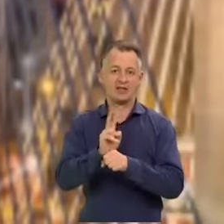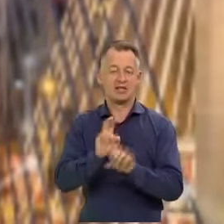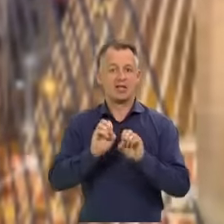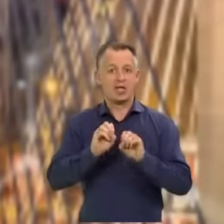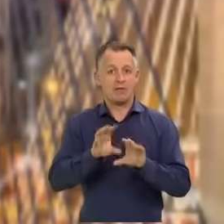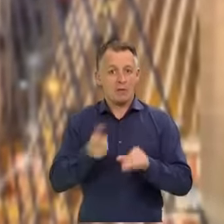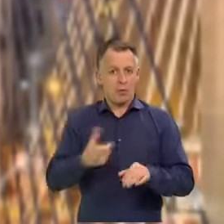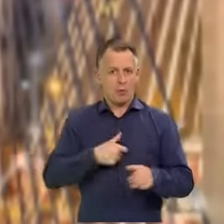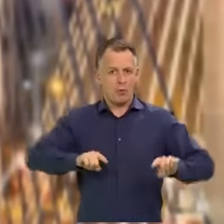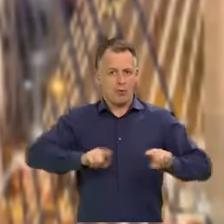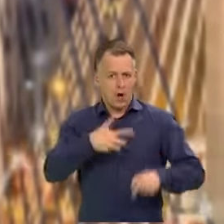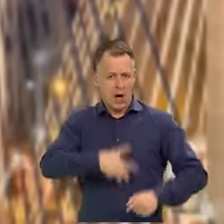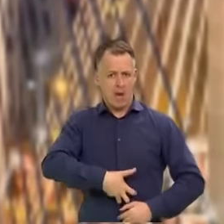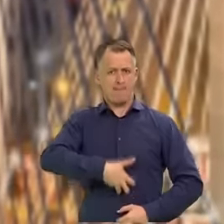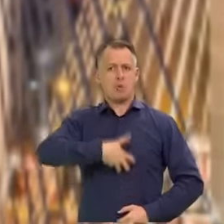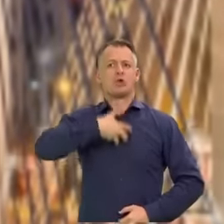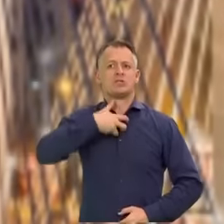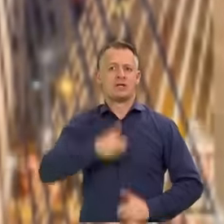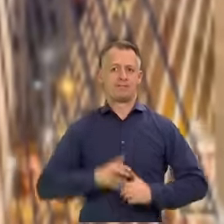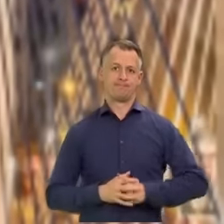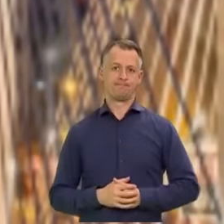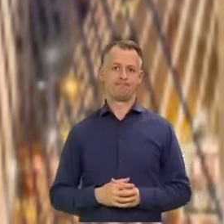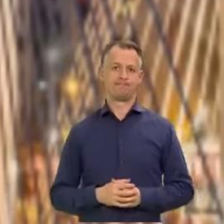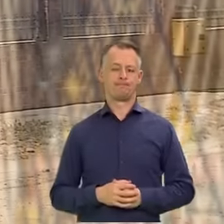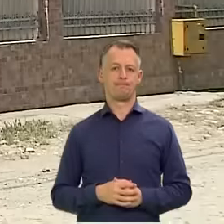urmează informații care vă pot afecta emoțional.